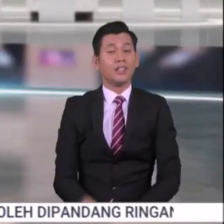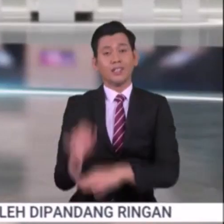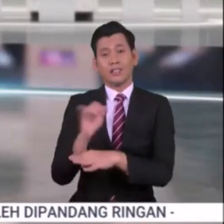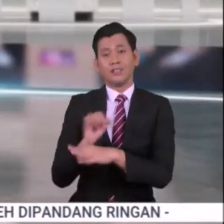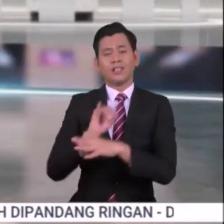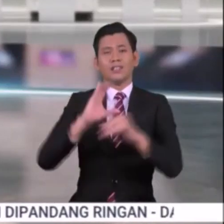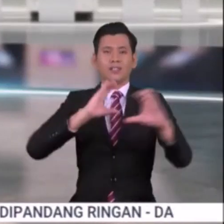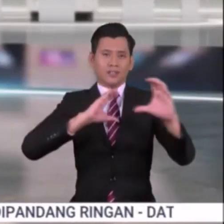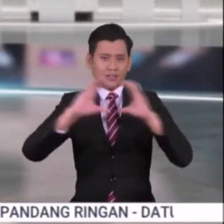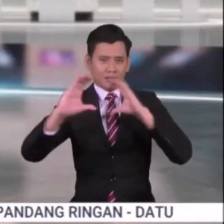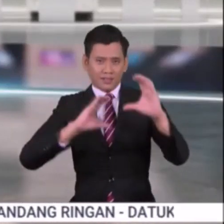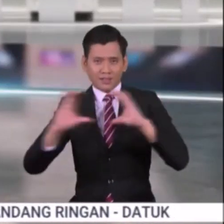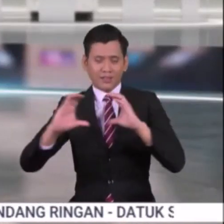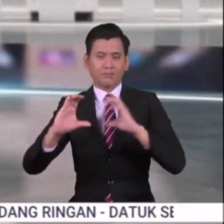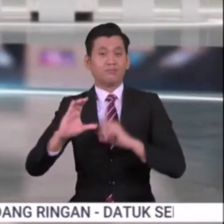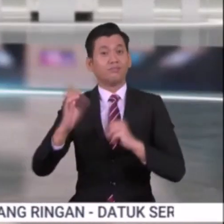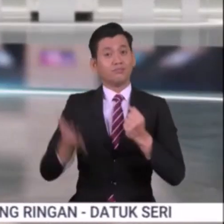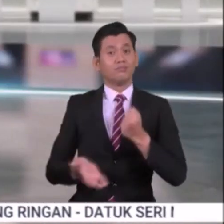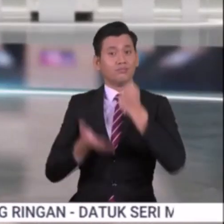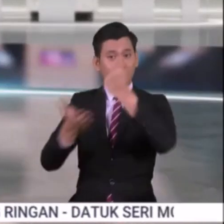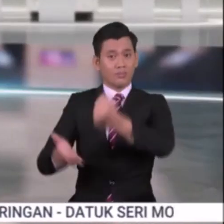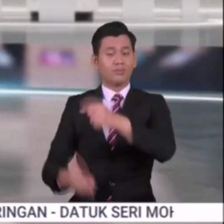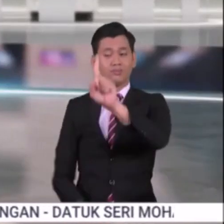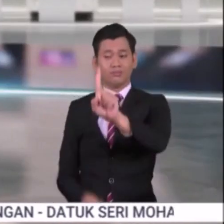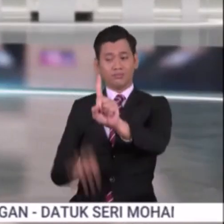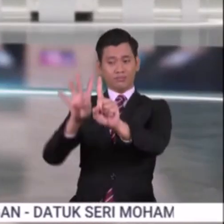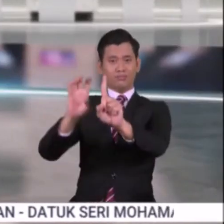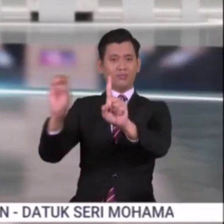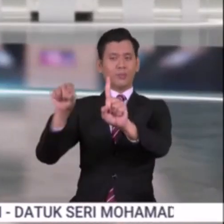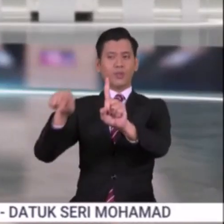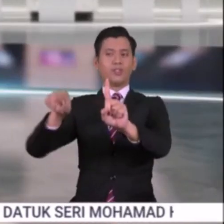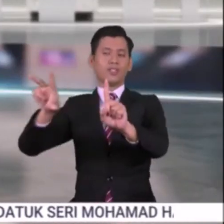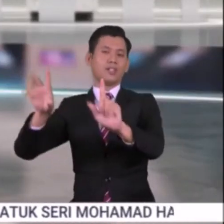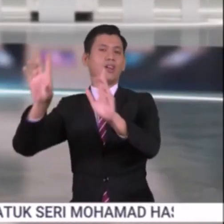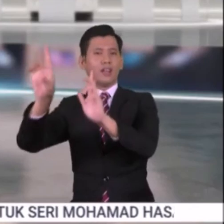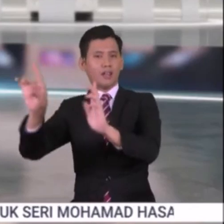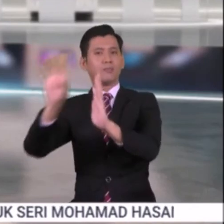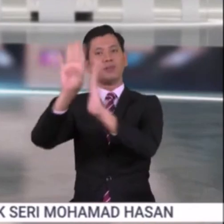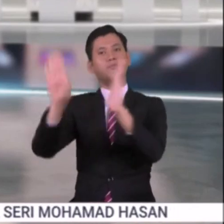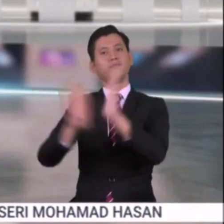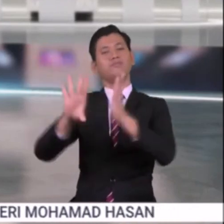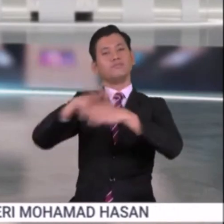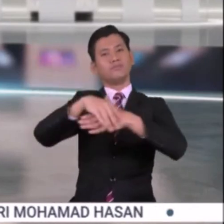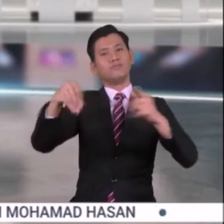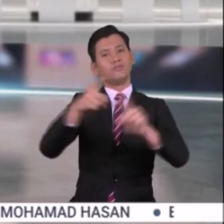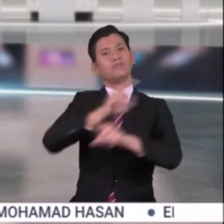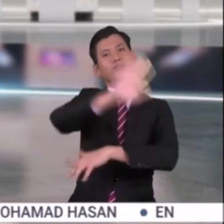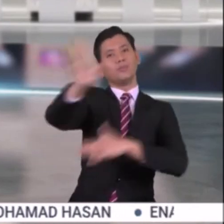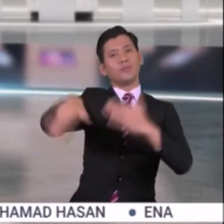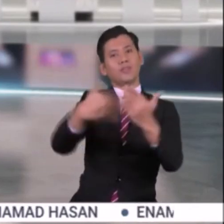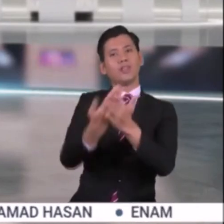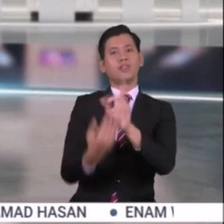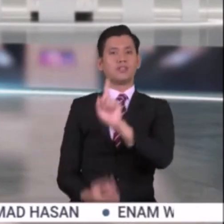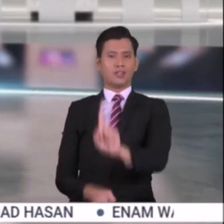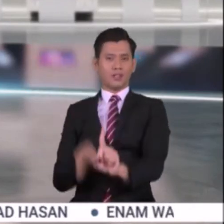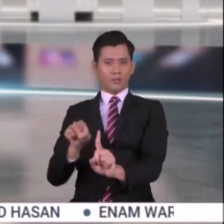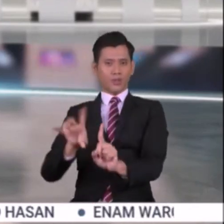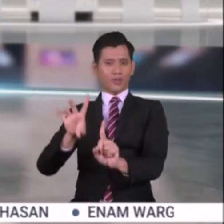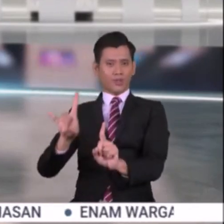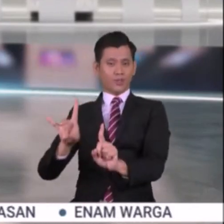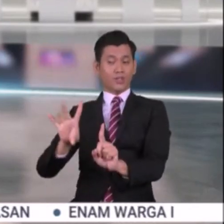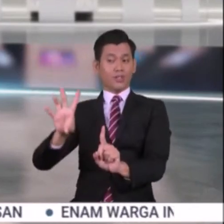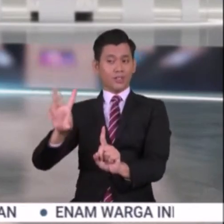Industri Komunikasi dan Multimedia menyumbang RM140.38 bilion daripada keseluruhan